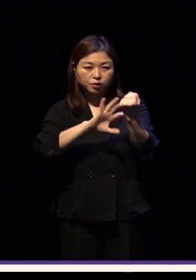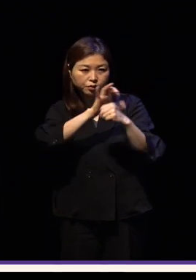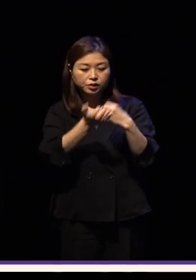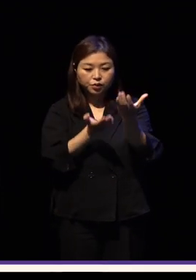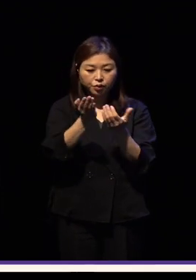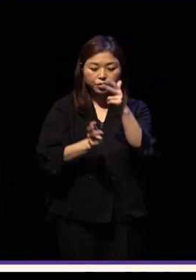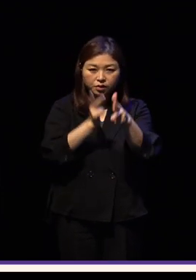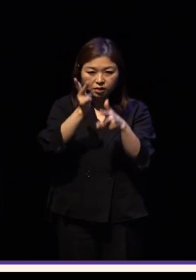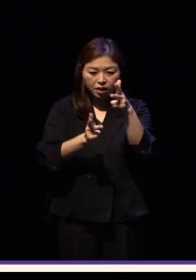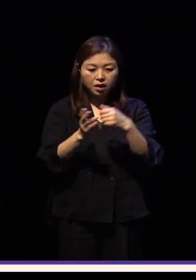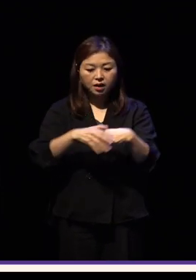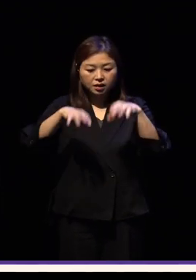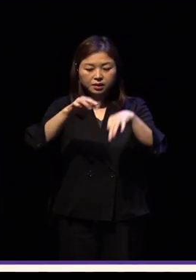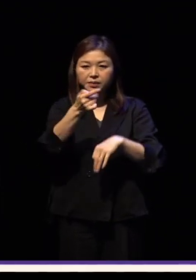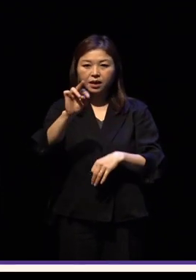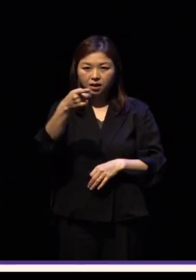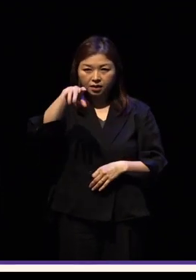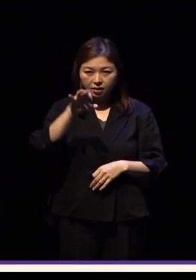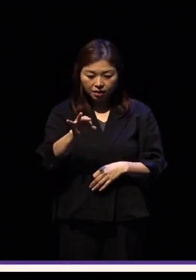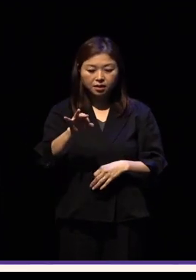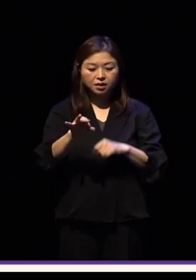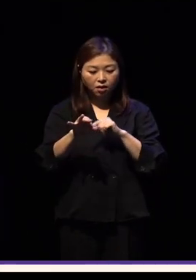국제교류 사업에 대해서 김나영